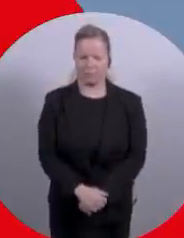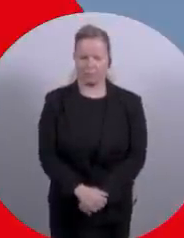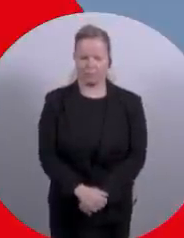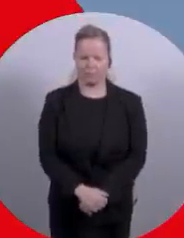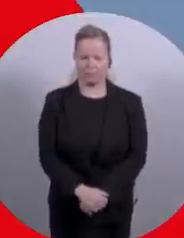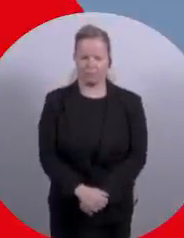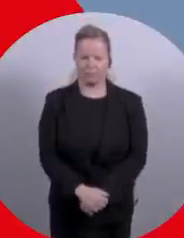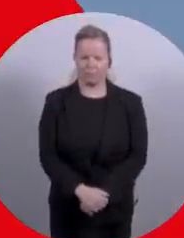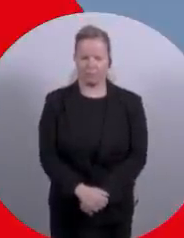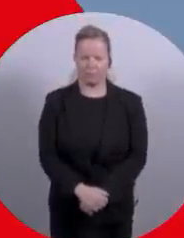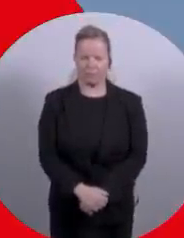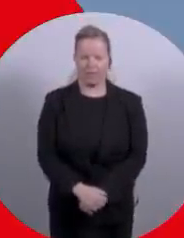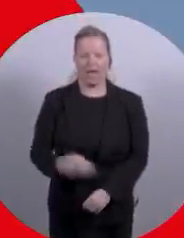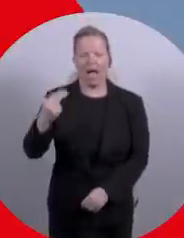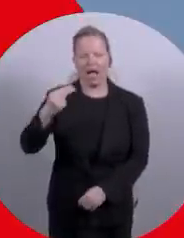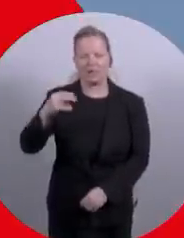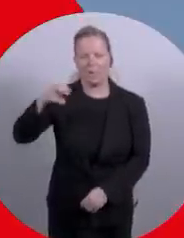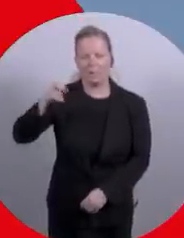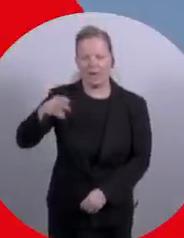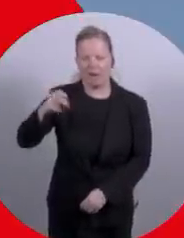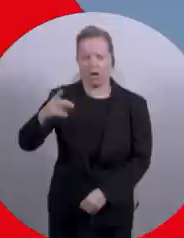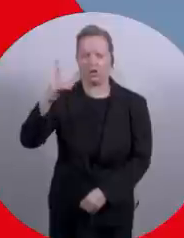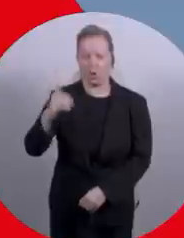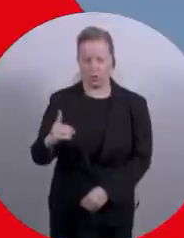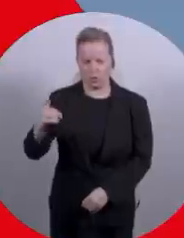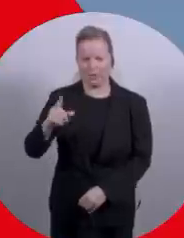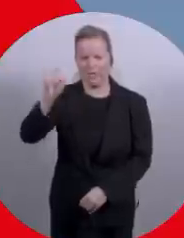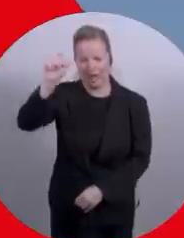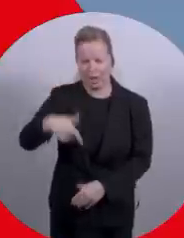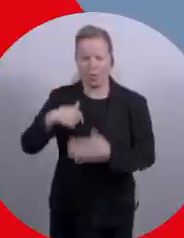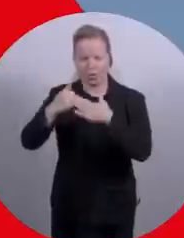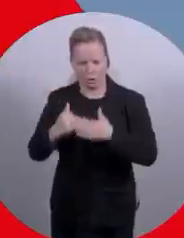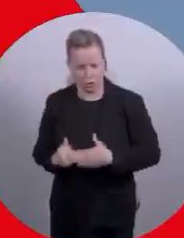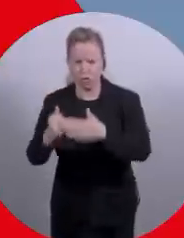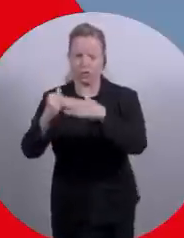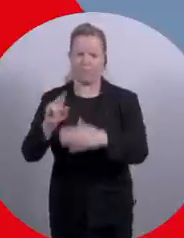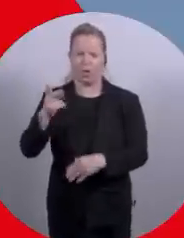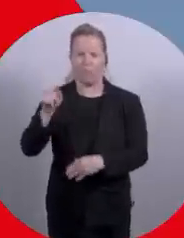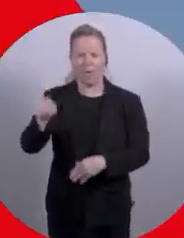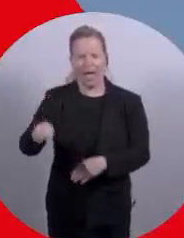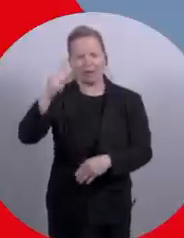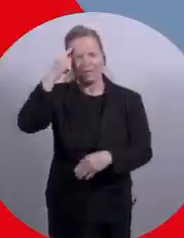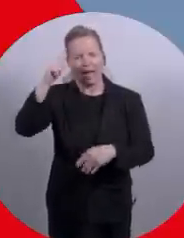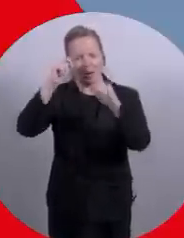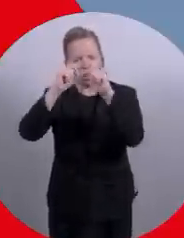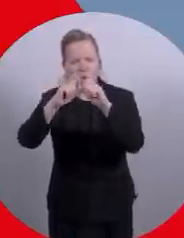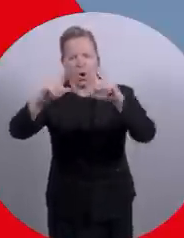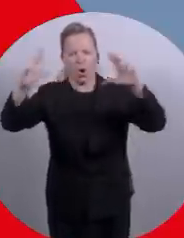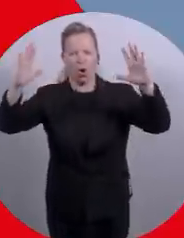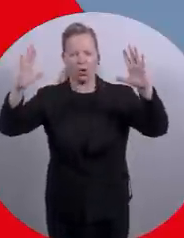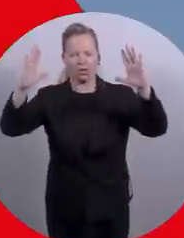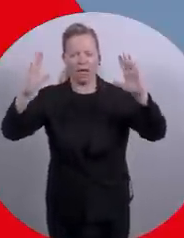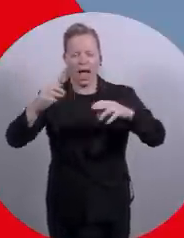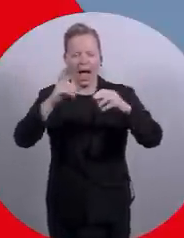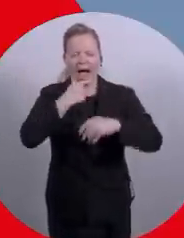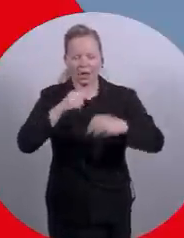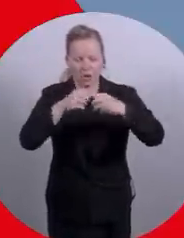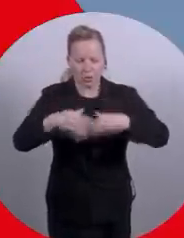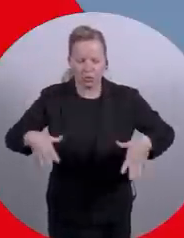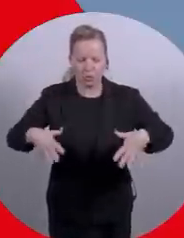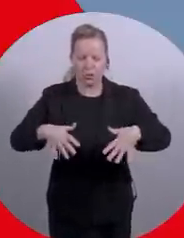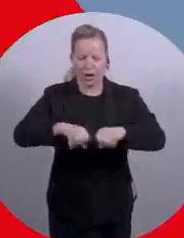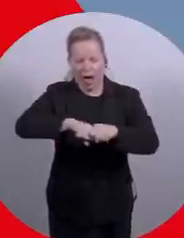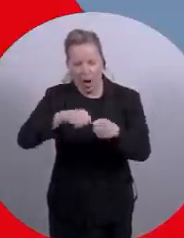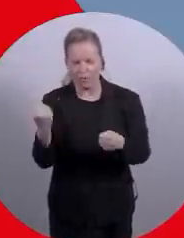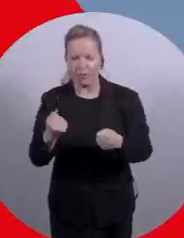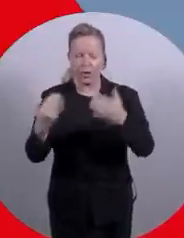ich unterstütze Hans-peter toskozil weil er Dinge ganz einfach groß denkt alte Strukturen aufbricht neue